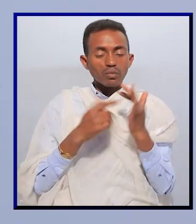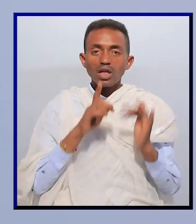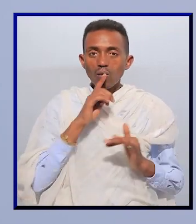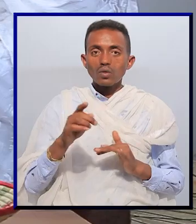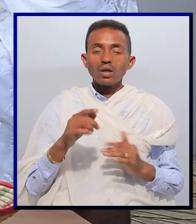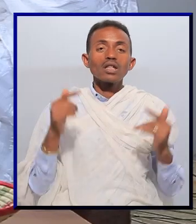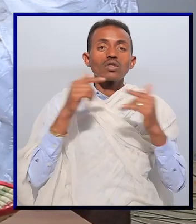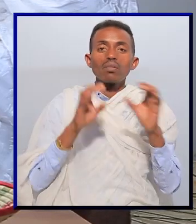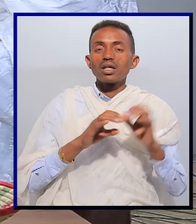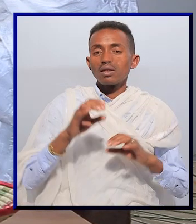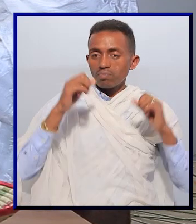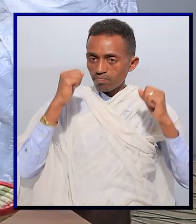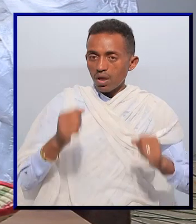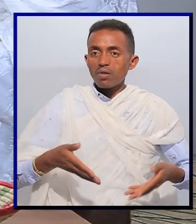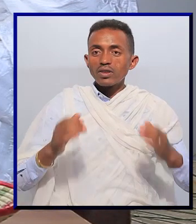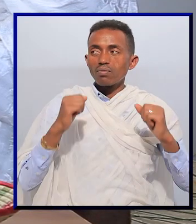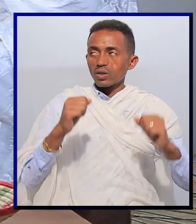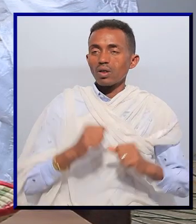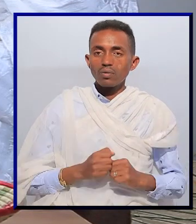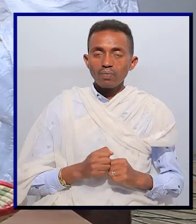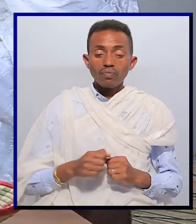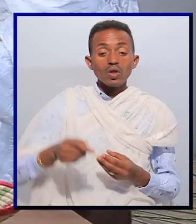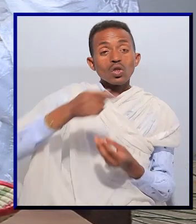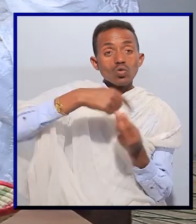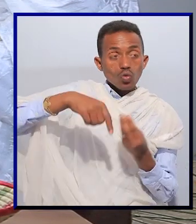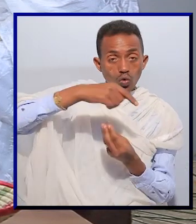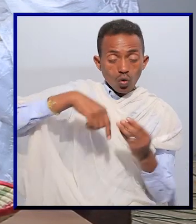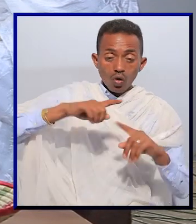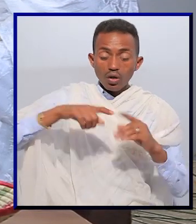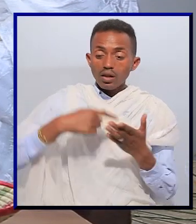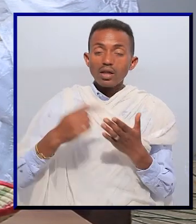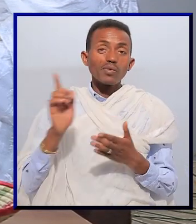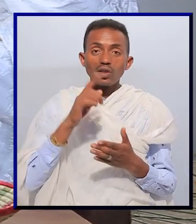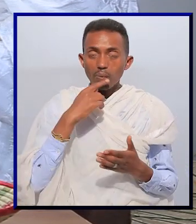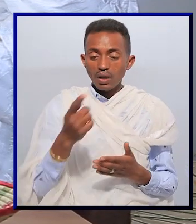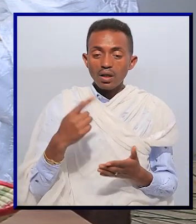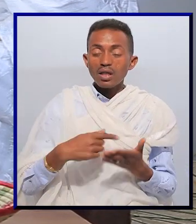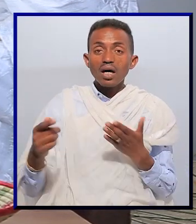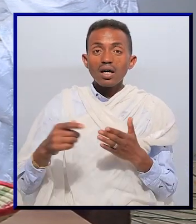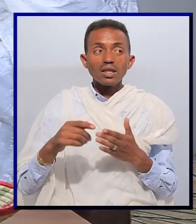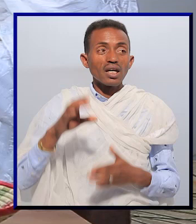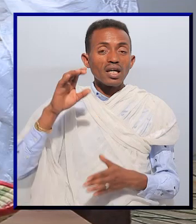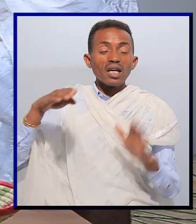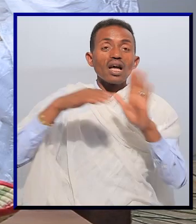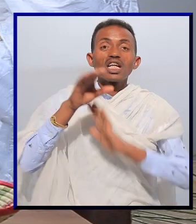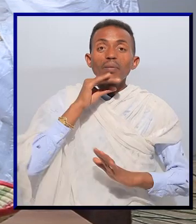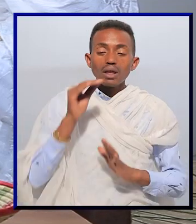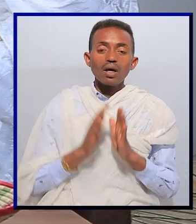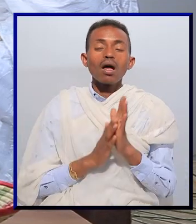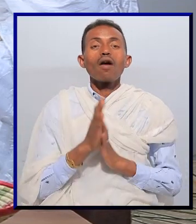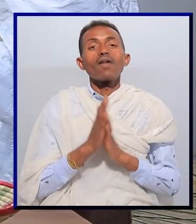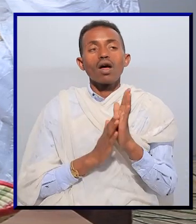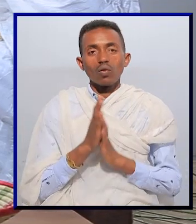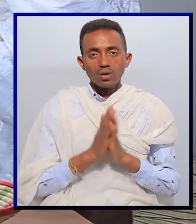የሚቻለው። ዞሮ ዞሮ ግን ይሄ ምንድነው የምንለው ያልተገደበ ፍላጎት ውስጥ